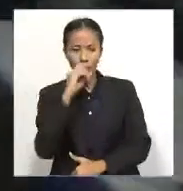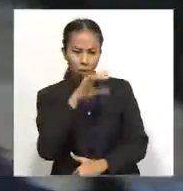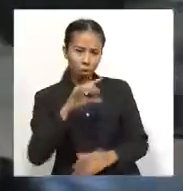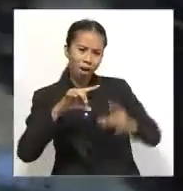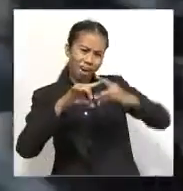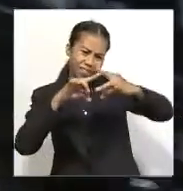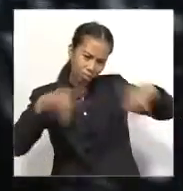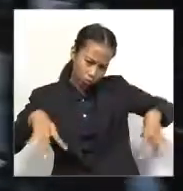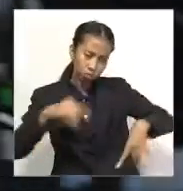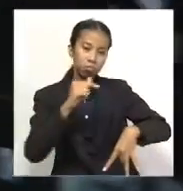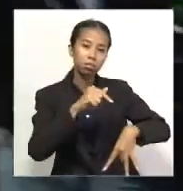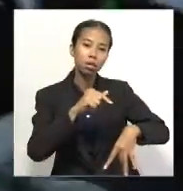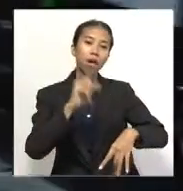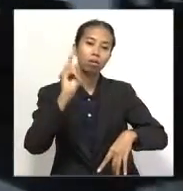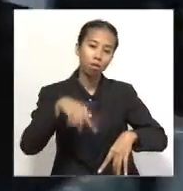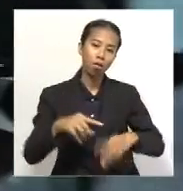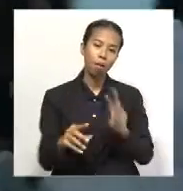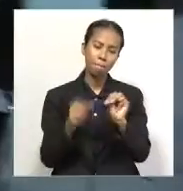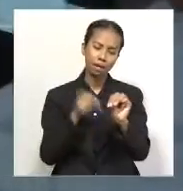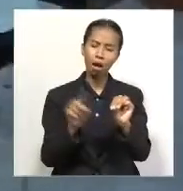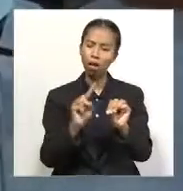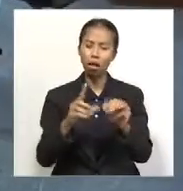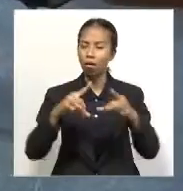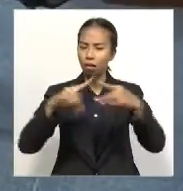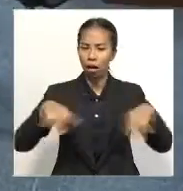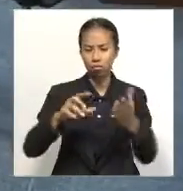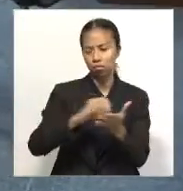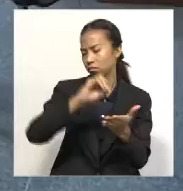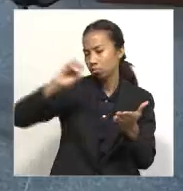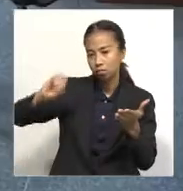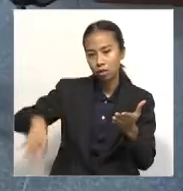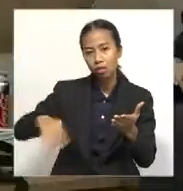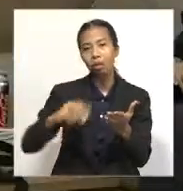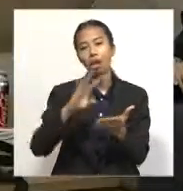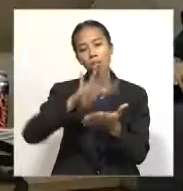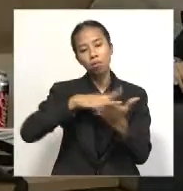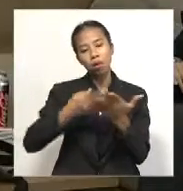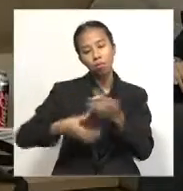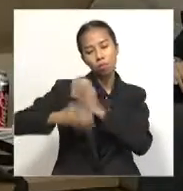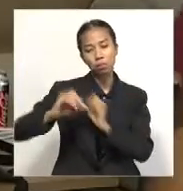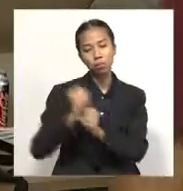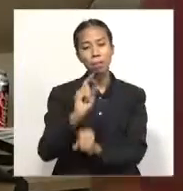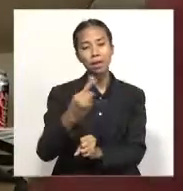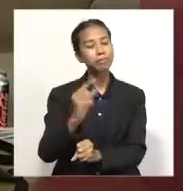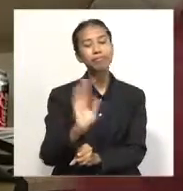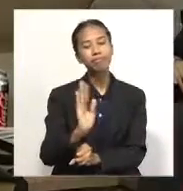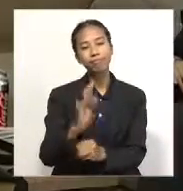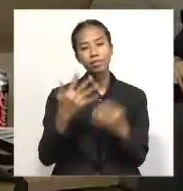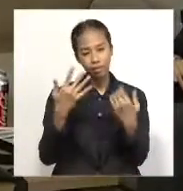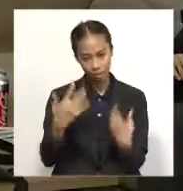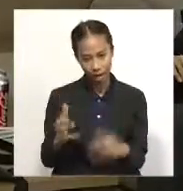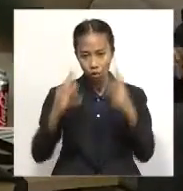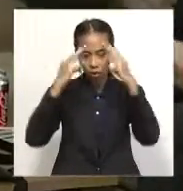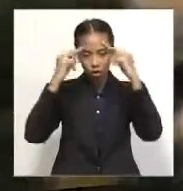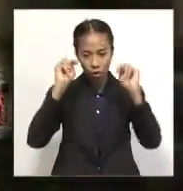พาะมาตราโดยจะตัดเฉพาะมาตราที่ขัดออกไปนะคะไม่ต้องแก้ไขหรือร่างใหม่จากนั้นนายกรัฐมนตรีก็สามารถนำร่